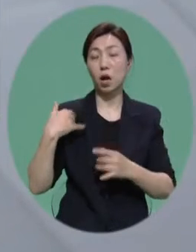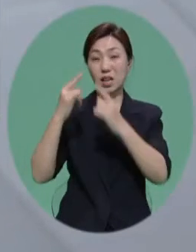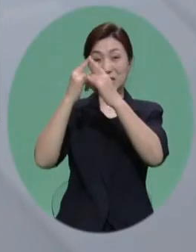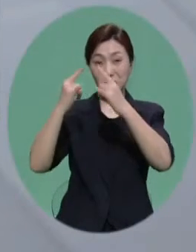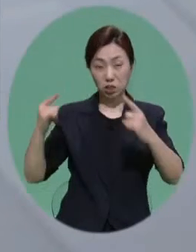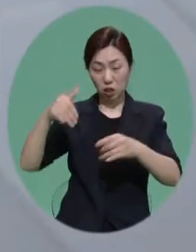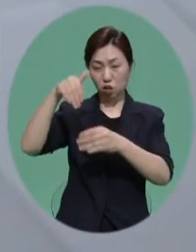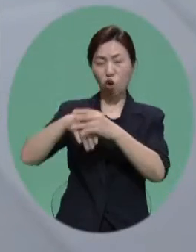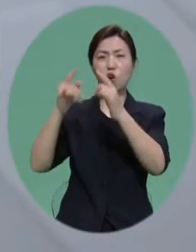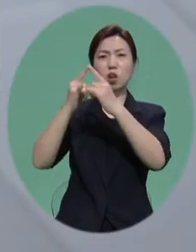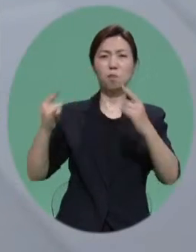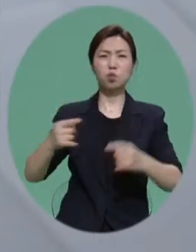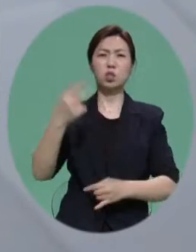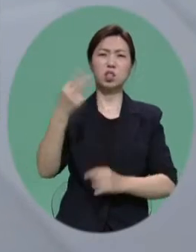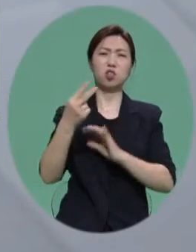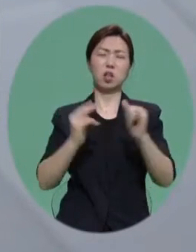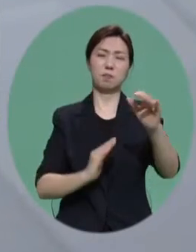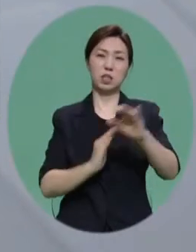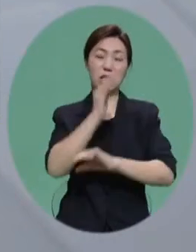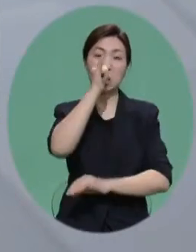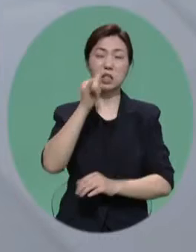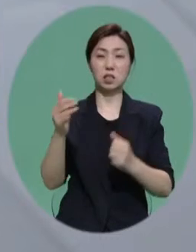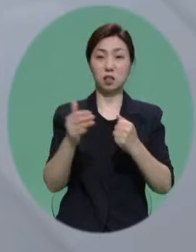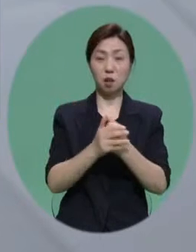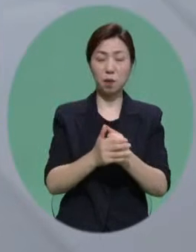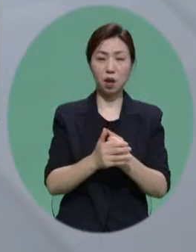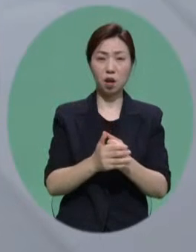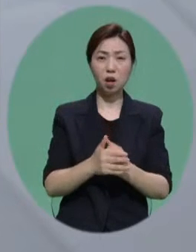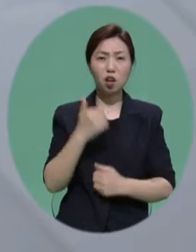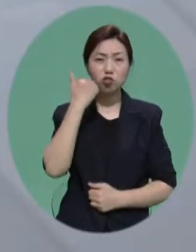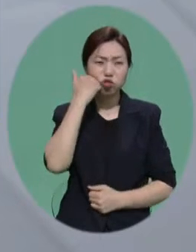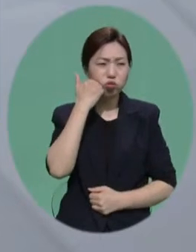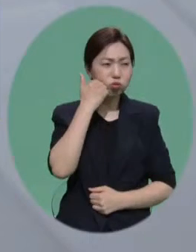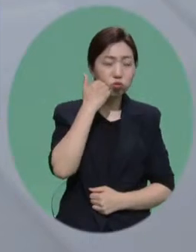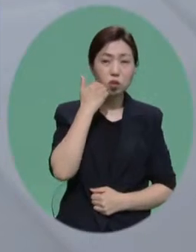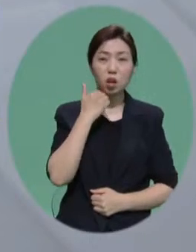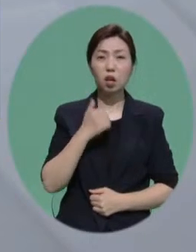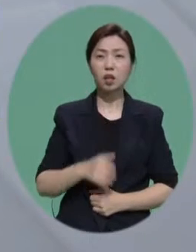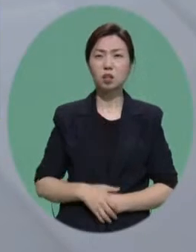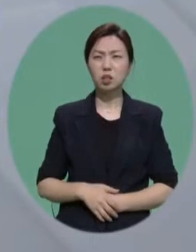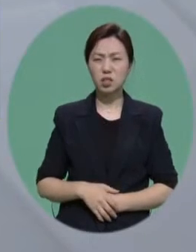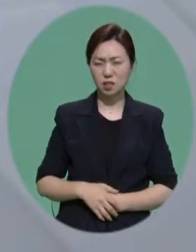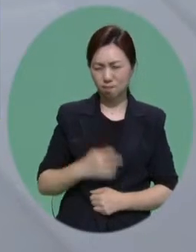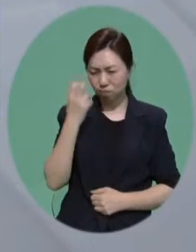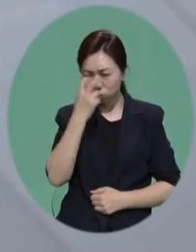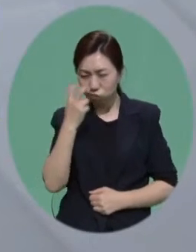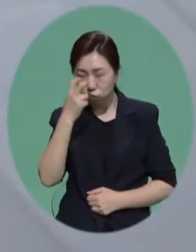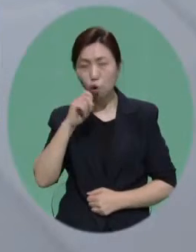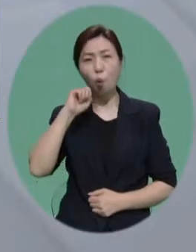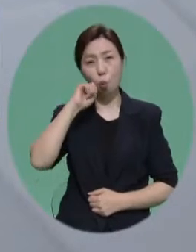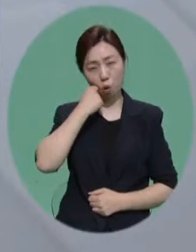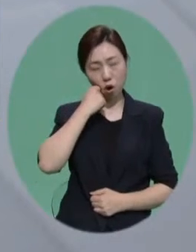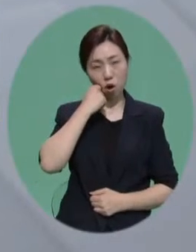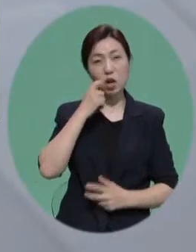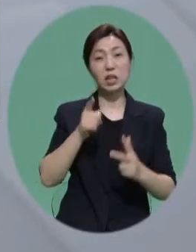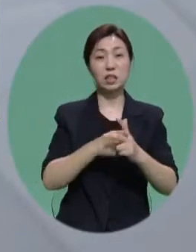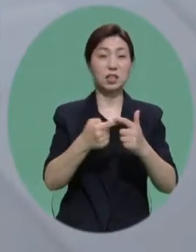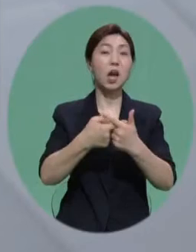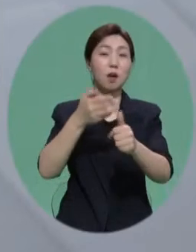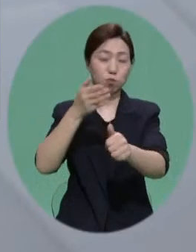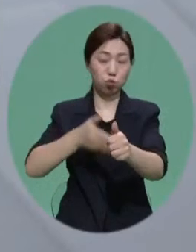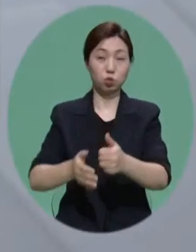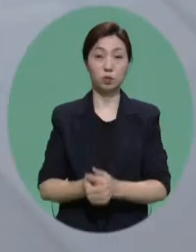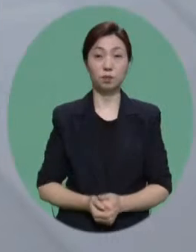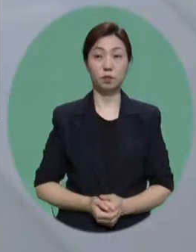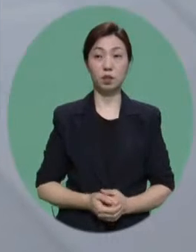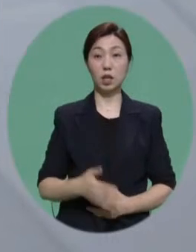2000명 가까이 있기 때문에 저희가 좀 미리 이렇게 저희가 저희 마물들이 잡기는 좀 어려운 거 좀 이해 부탁드리고 근데 제가 이제 그 때